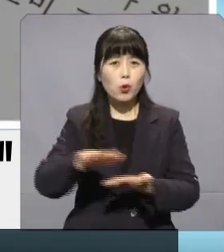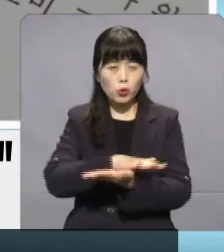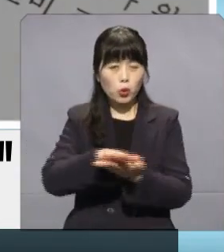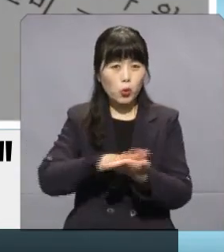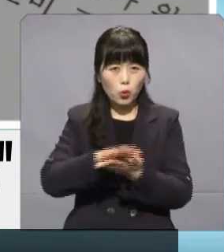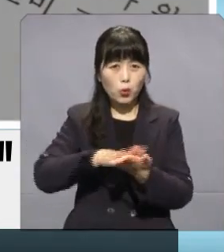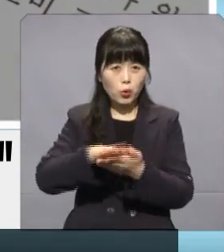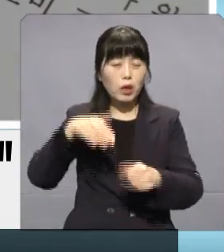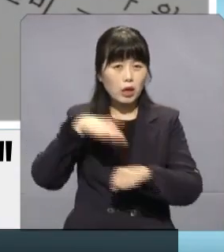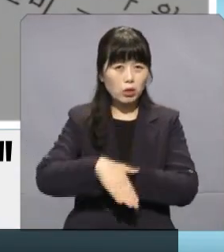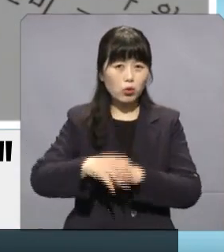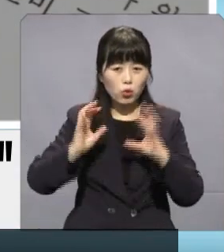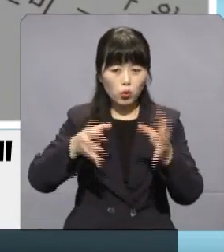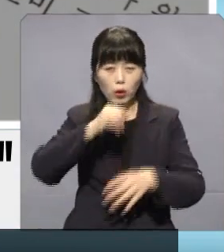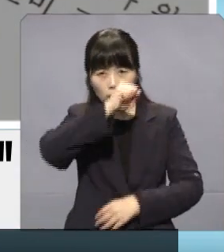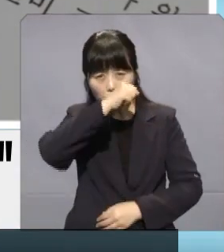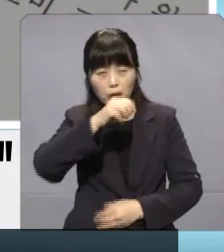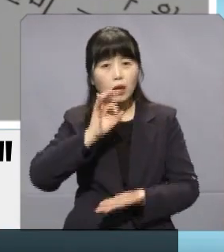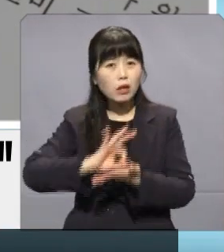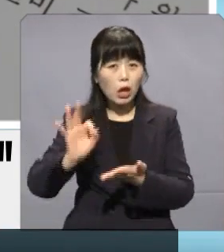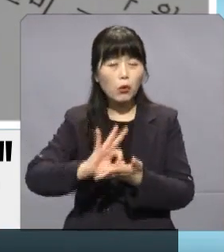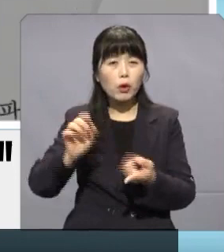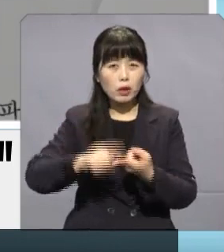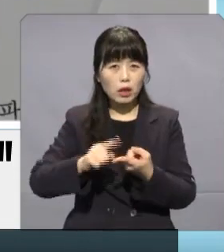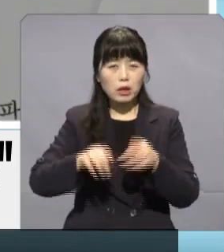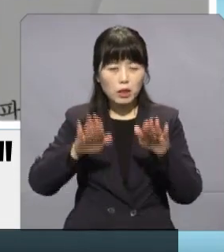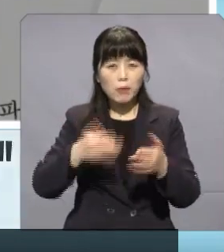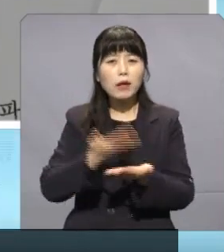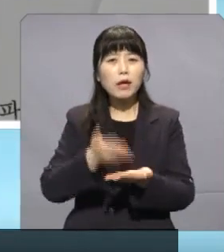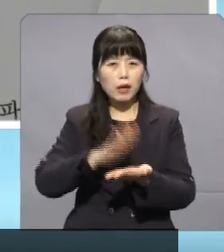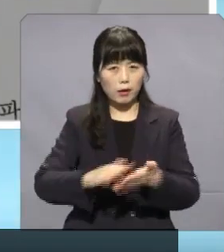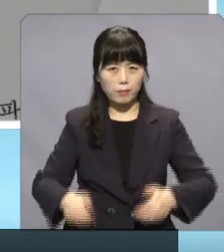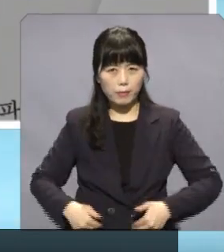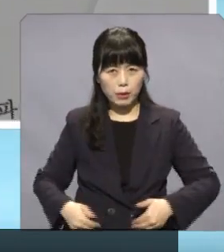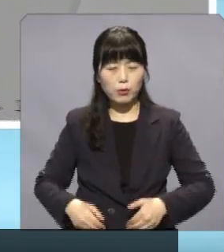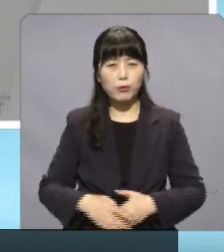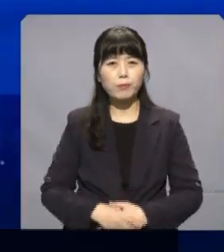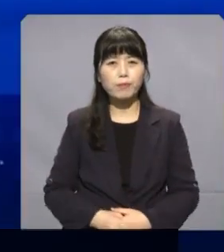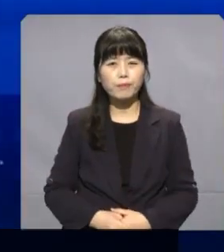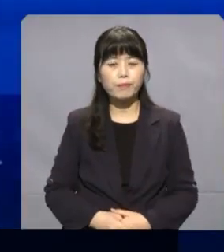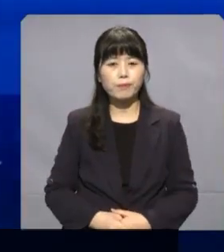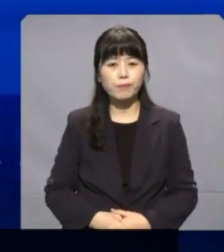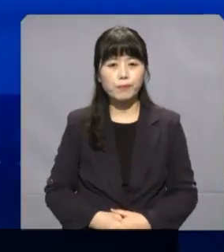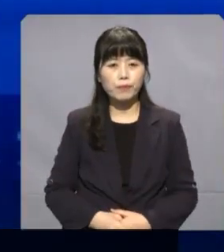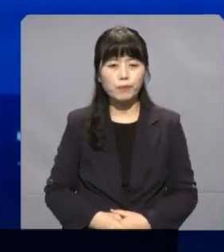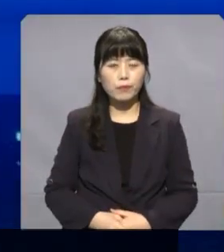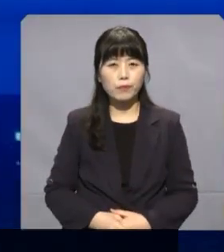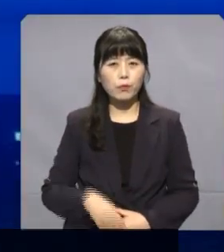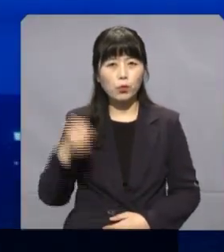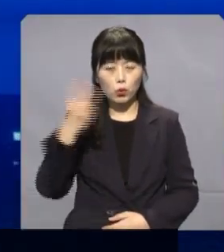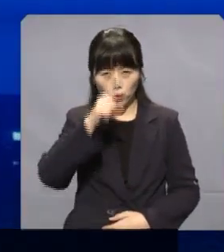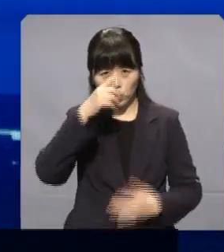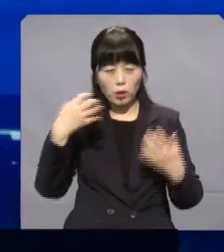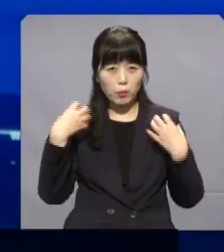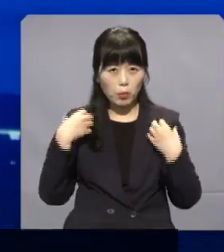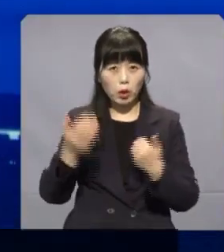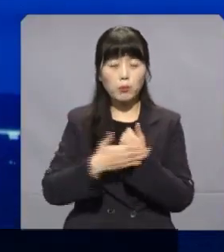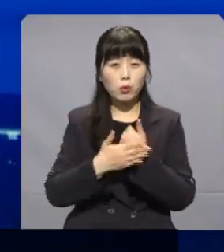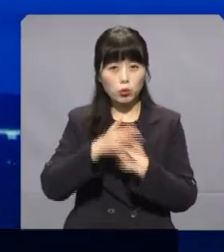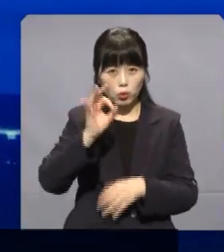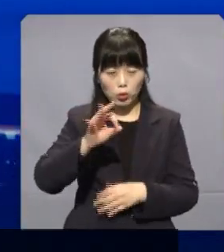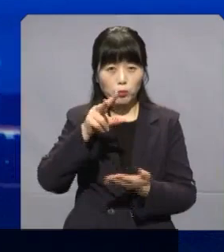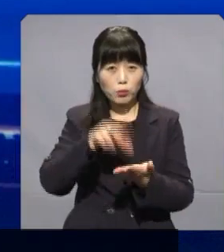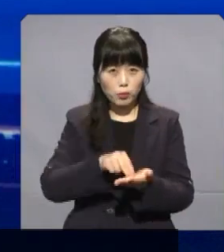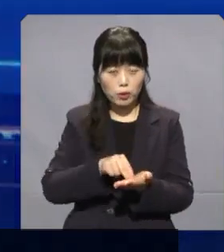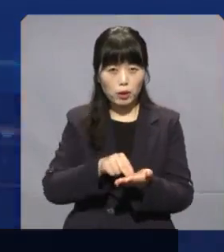놀자판으로이 국가에서는 그렇게 쓴다는 거 이거 이번 참에 개혁할 필요가 있습니다 또 전부가 보조금 문제의